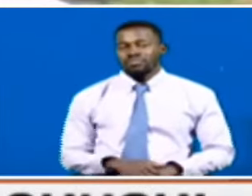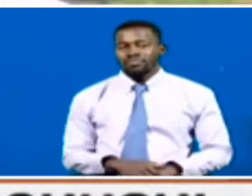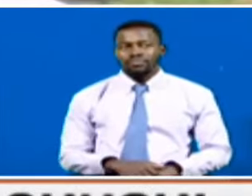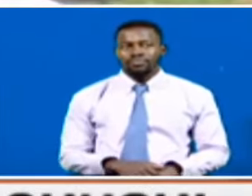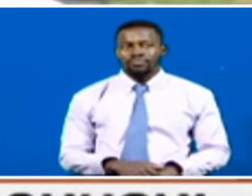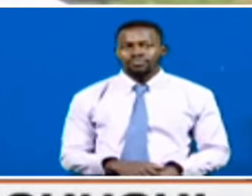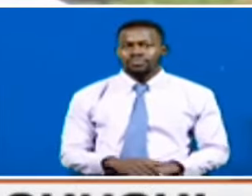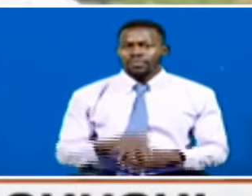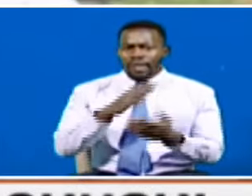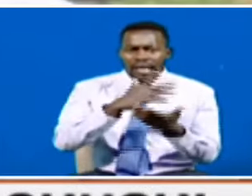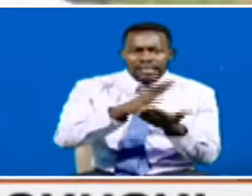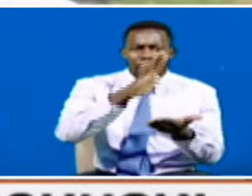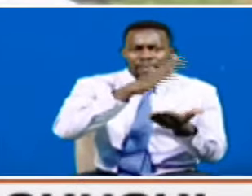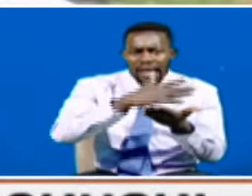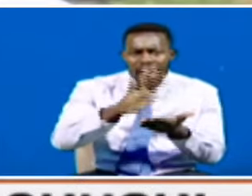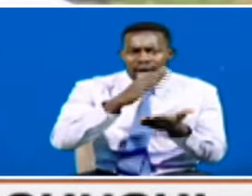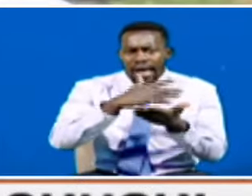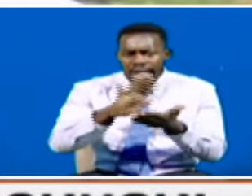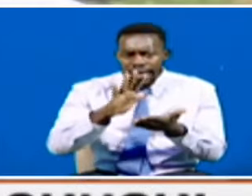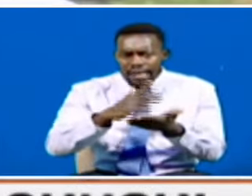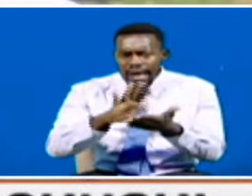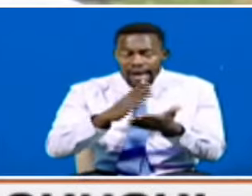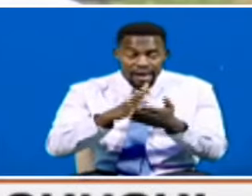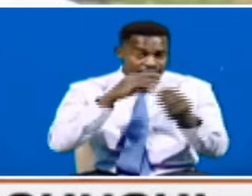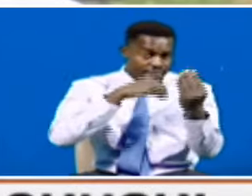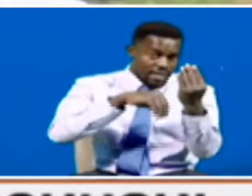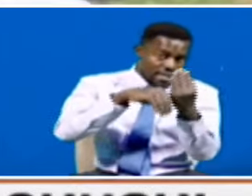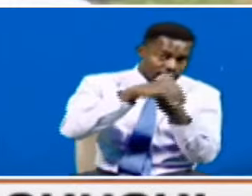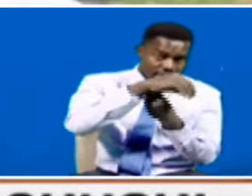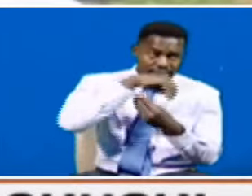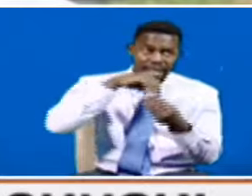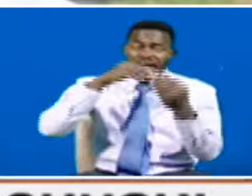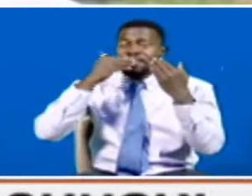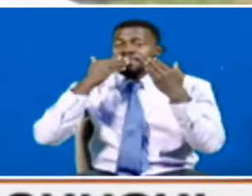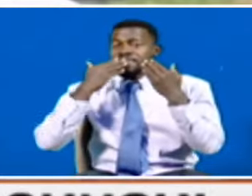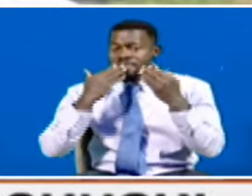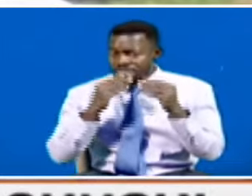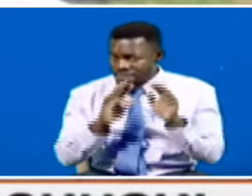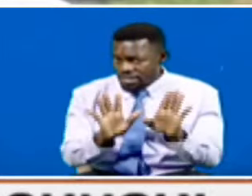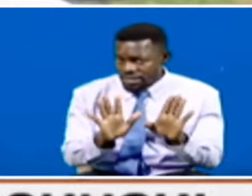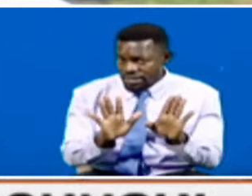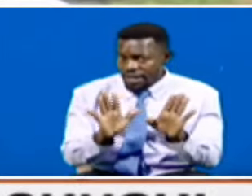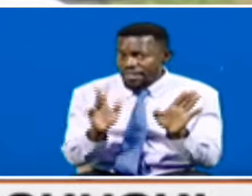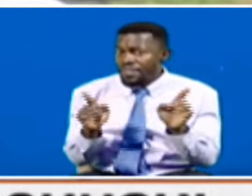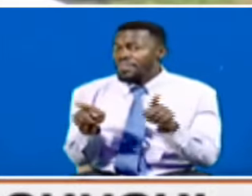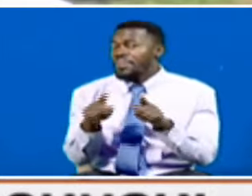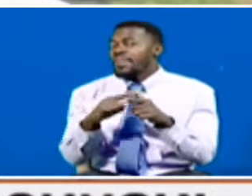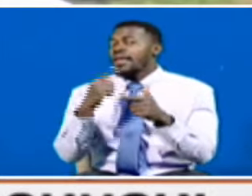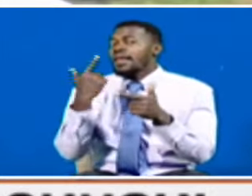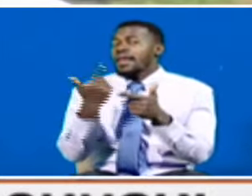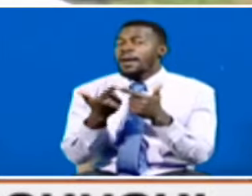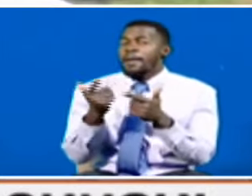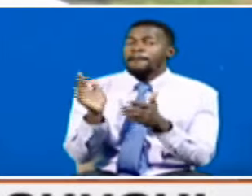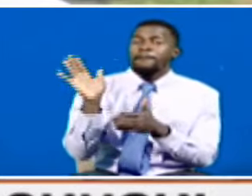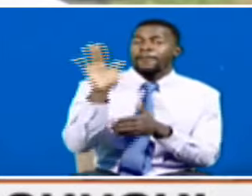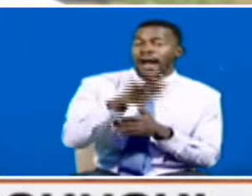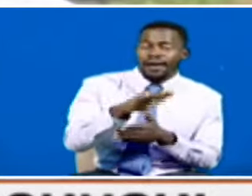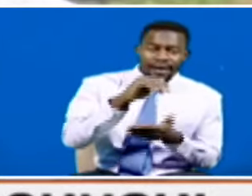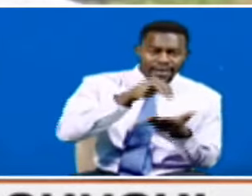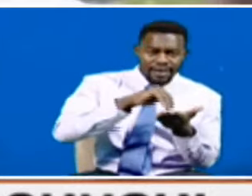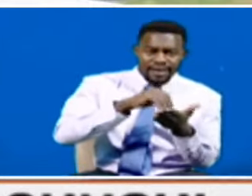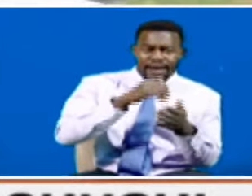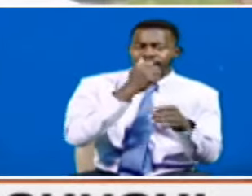alipeana sample yake, ikapima akaambia huko sawa enda pena. Akaenda kupika kona, akafanya mambo yake